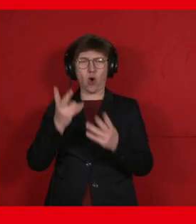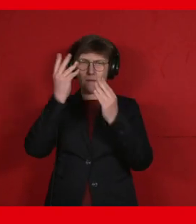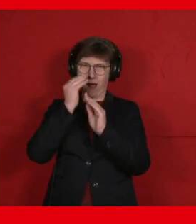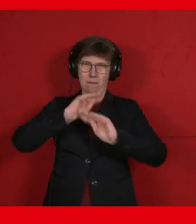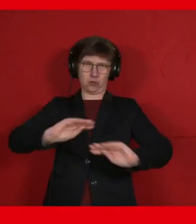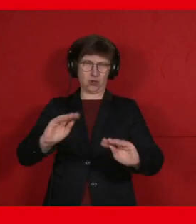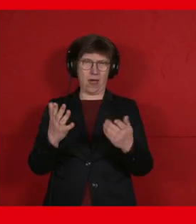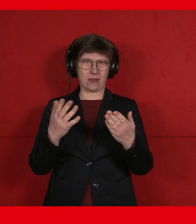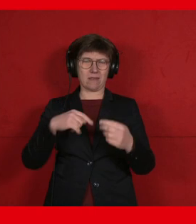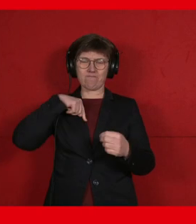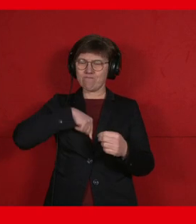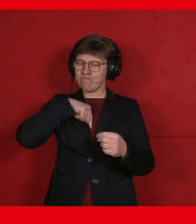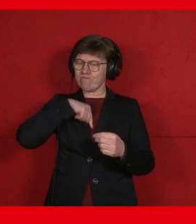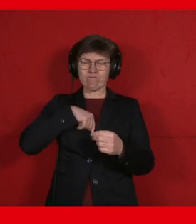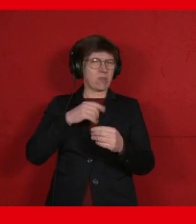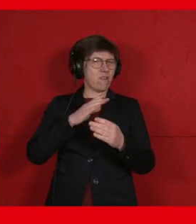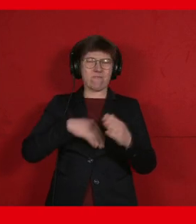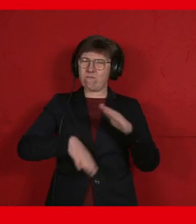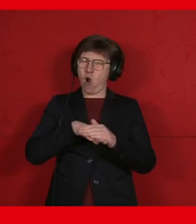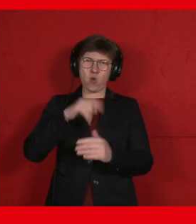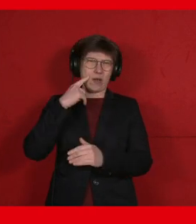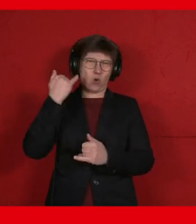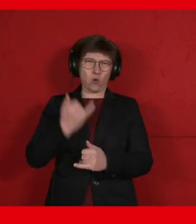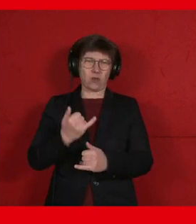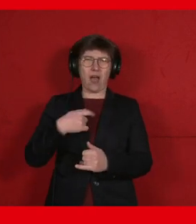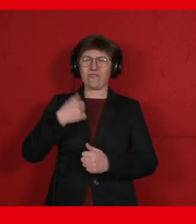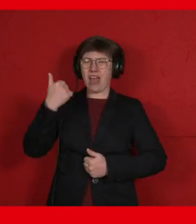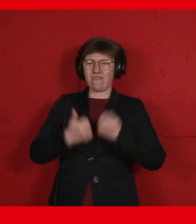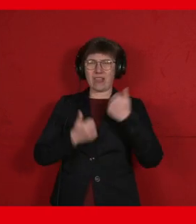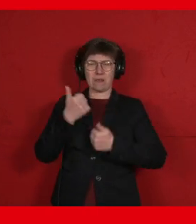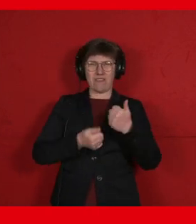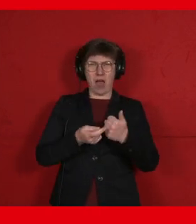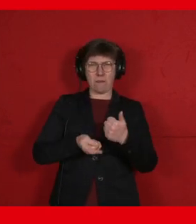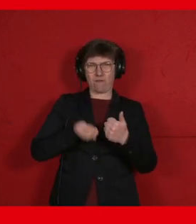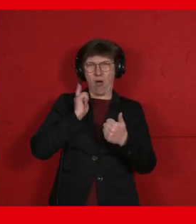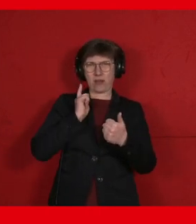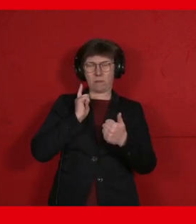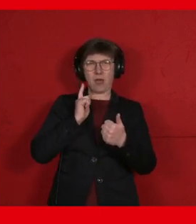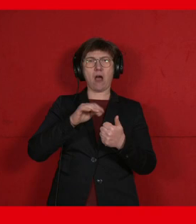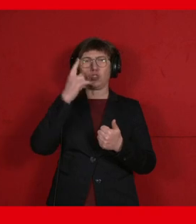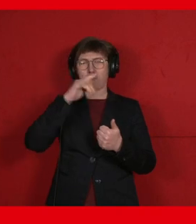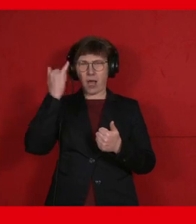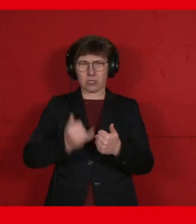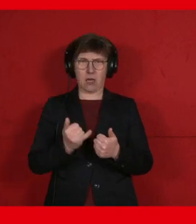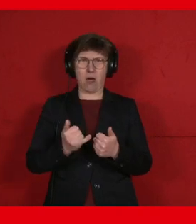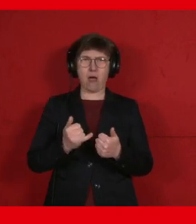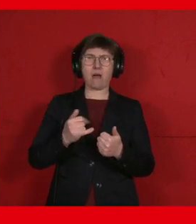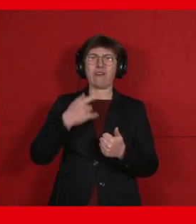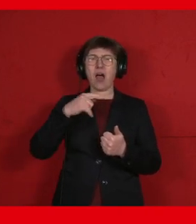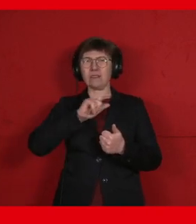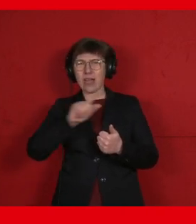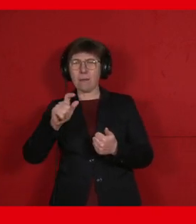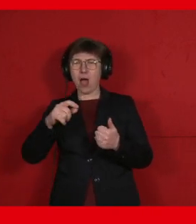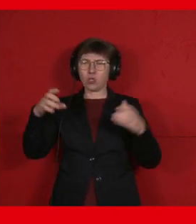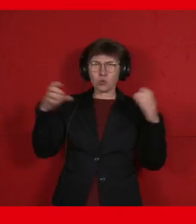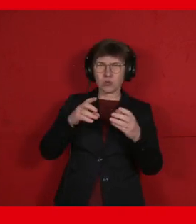mal aus tiefer Überzeugung sagen will. Wir waren Wettbewerber im vergangenen Jahr. Es hat eine Menge Spaß gemacht und es gab auch ein paar Dinge, die